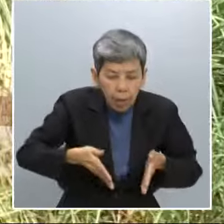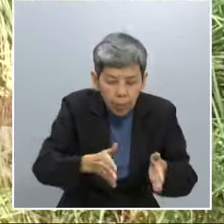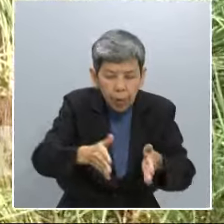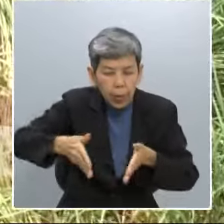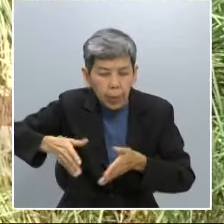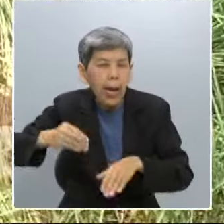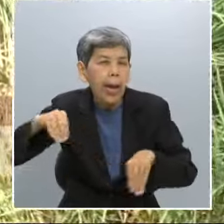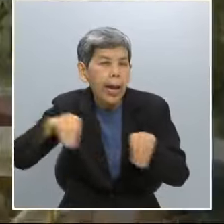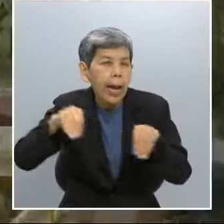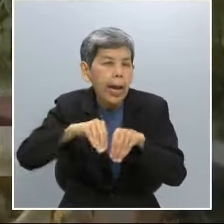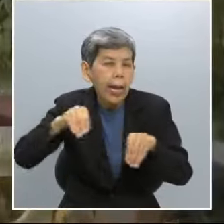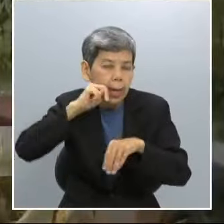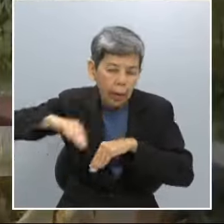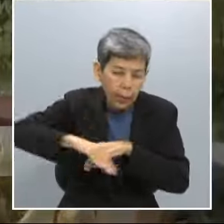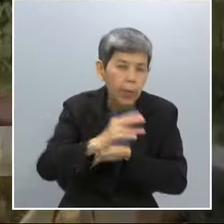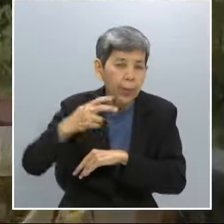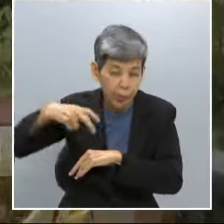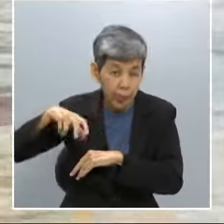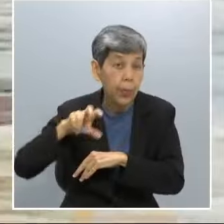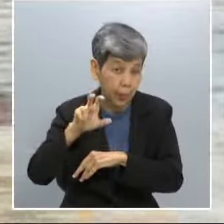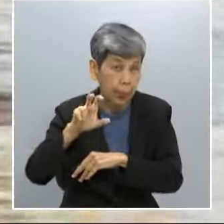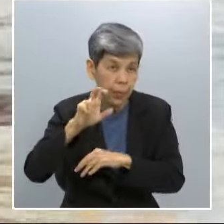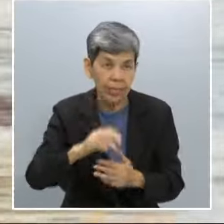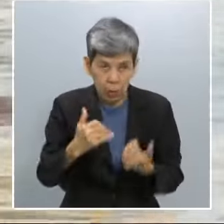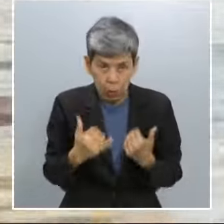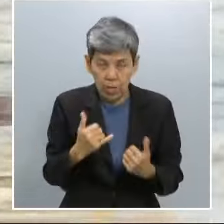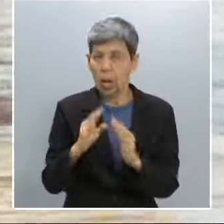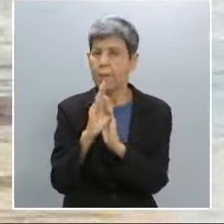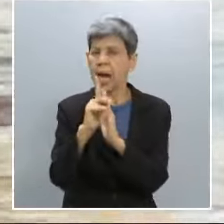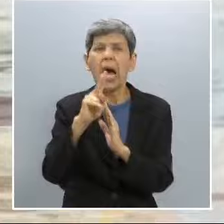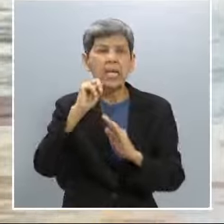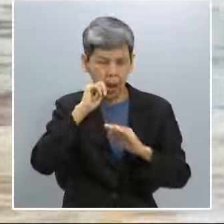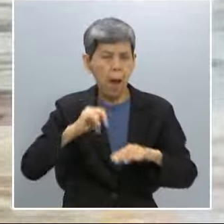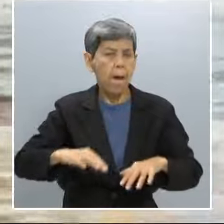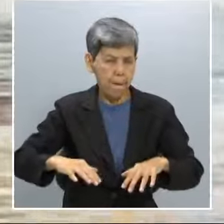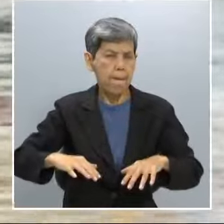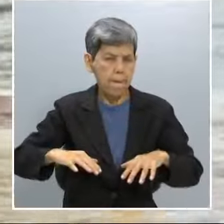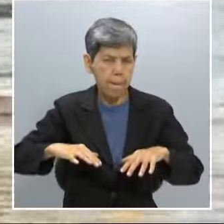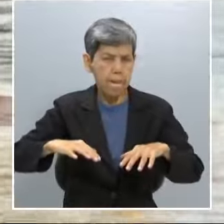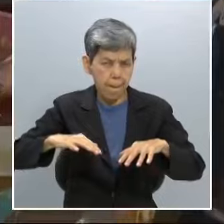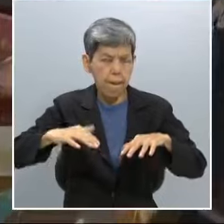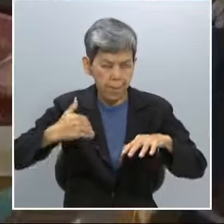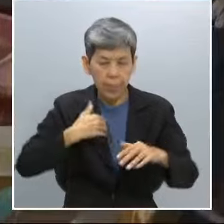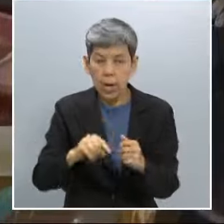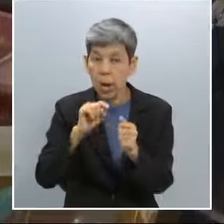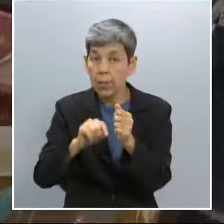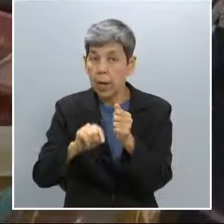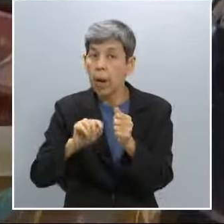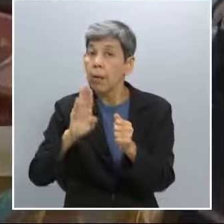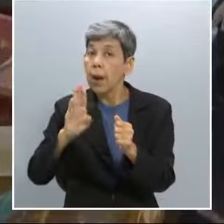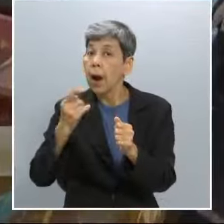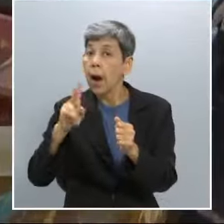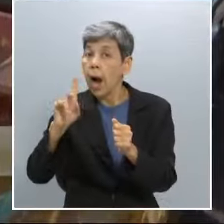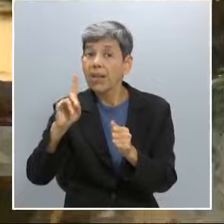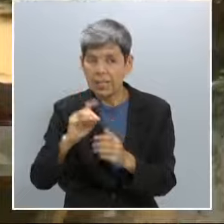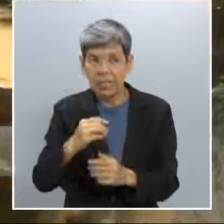ใกล้ลานพญานาคในเขตเทศบาลตำบลปากคาดซึ่งวันนี้บึงการน้ำจะเพิ่มขนาดที่อำเภอปากคาดท่านผู้ชม